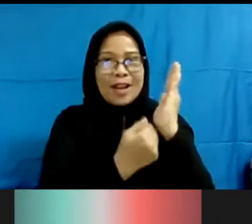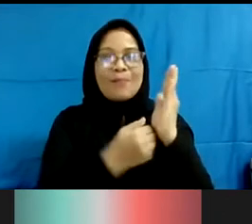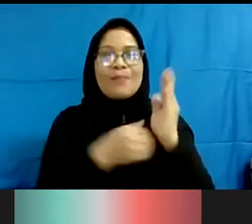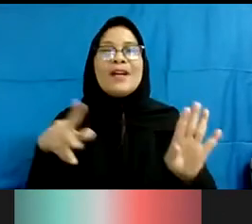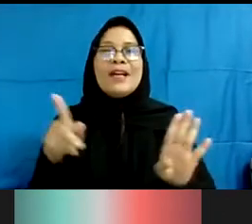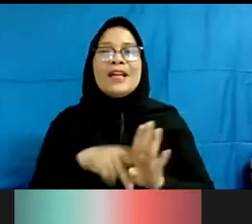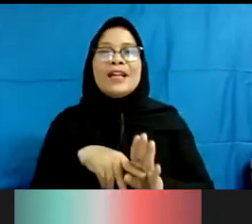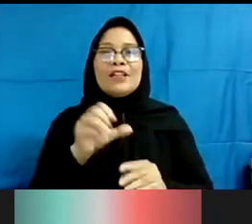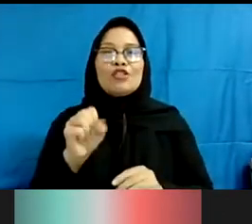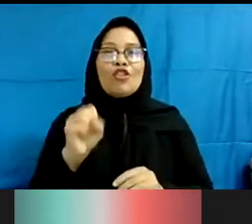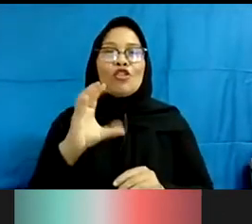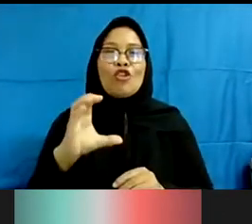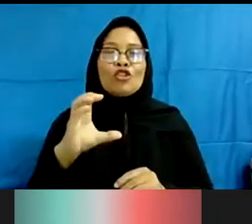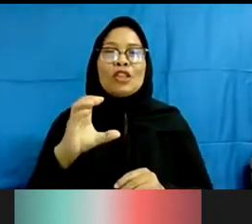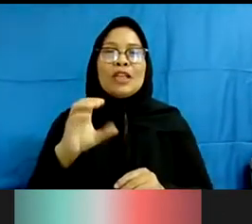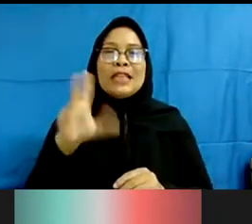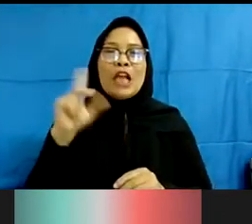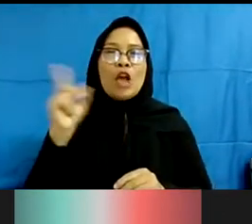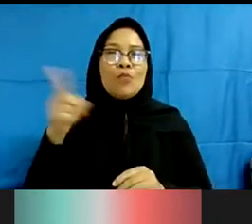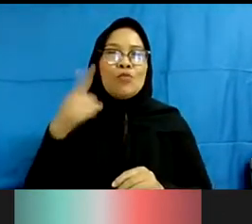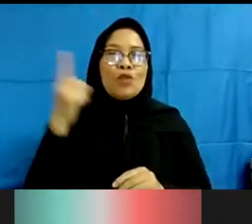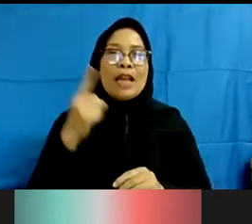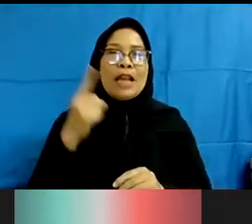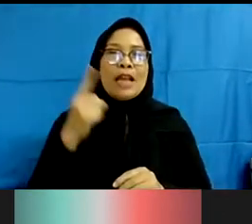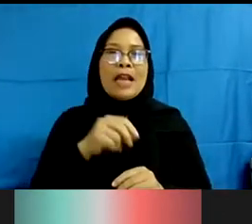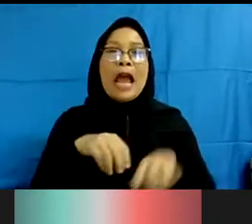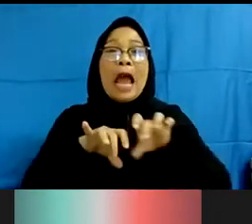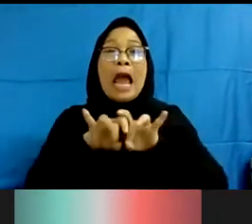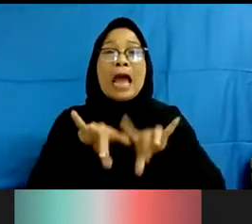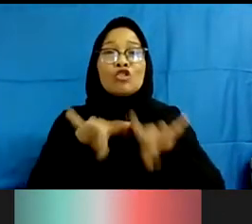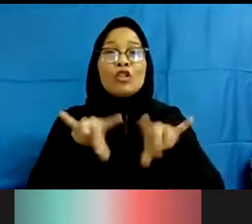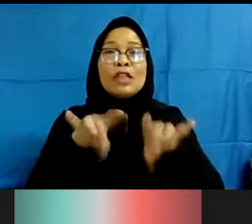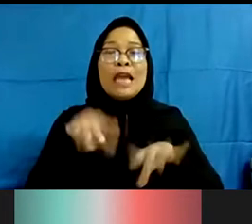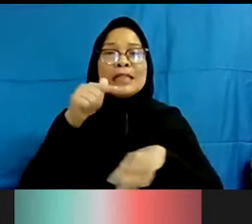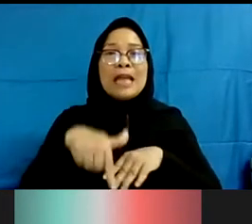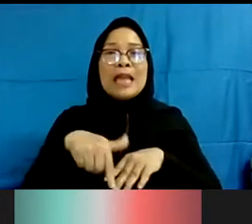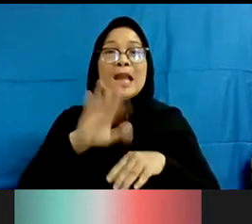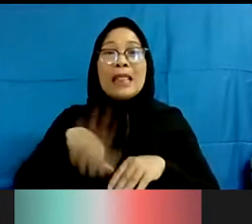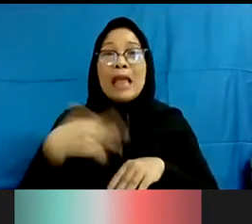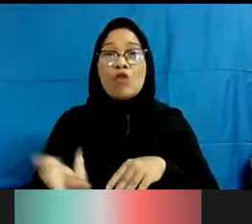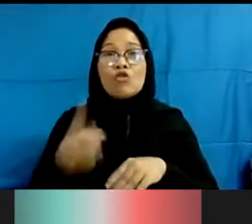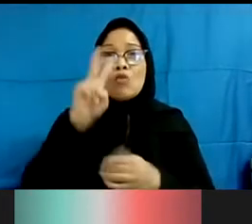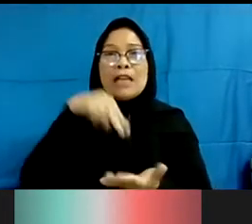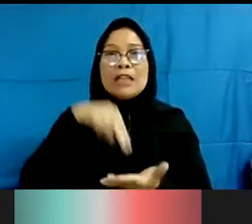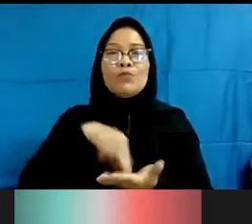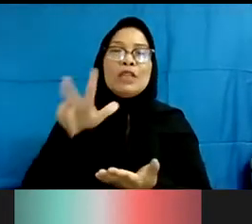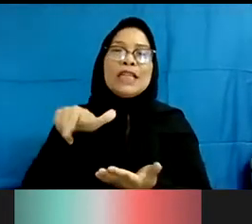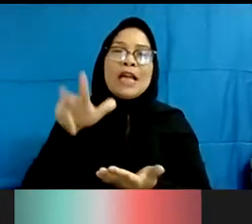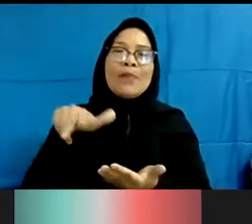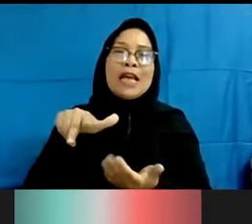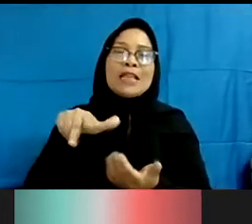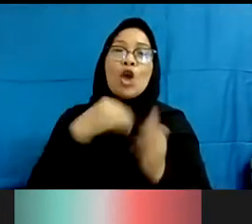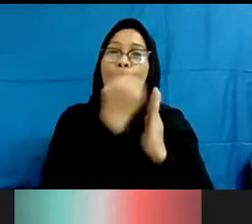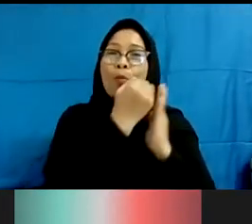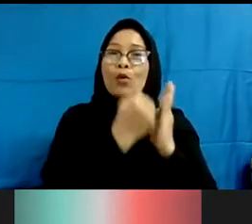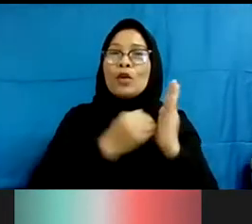short course 3 bulan, itu di Adelaide, Australia Selatan, di Flinders University, tahun 2013. Nah, waktu itu programnya sama